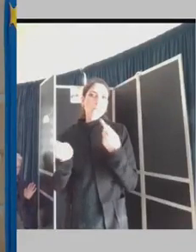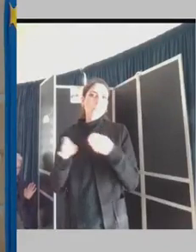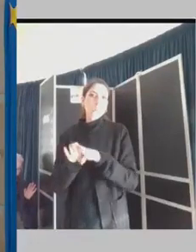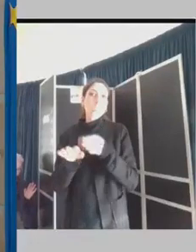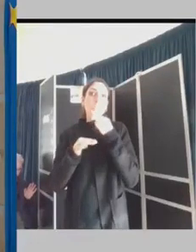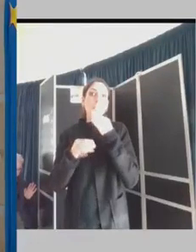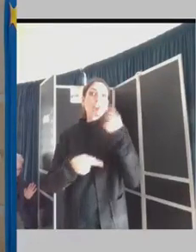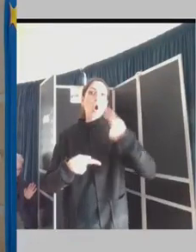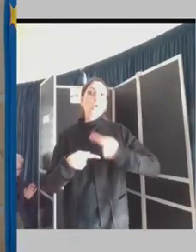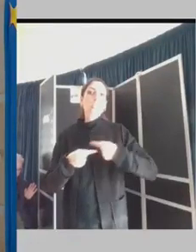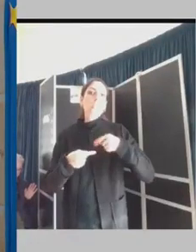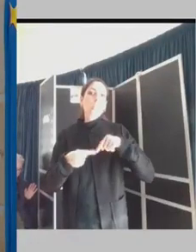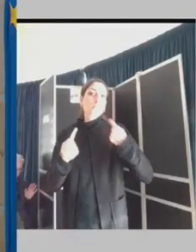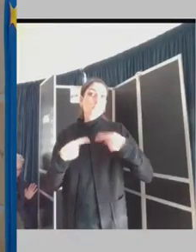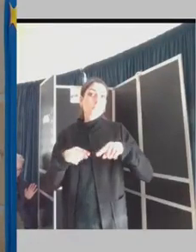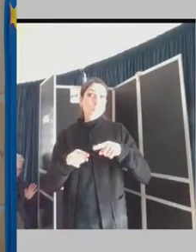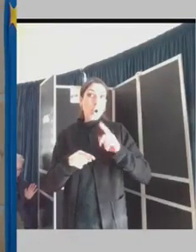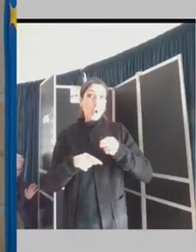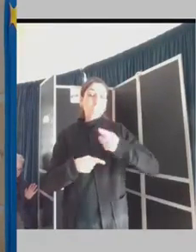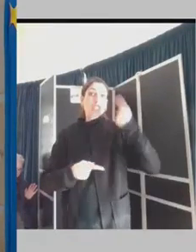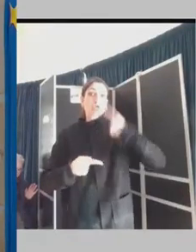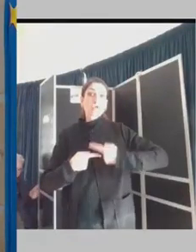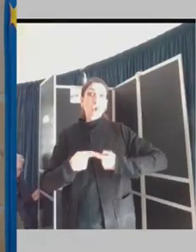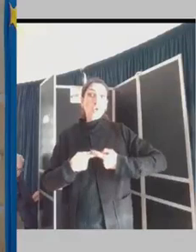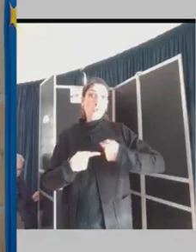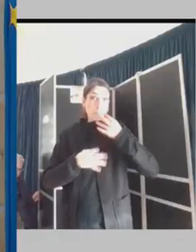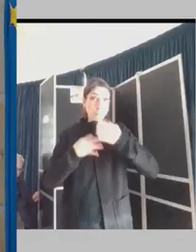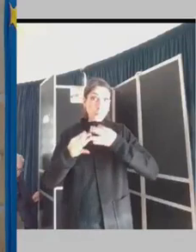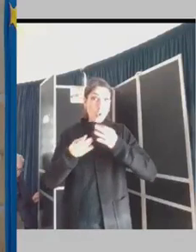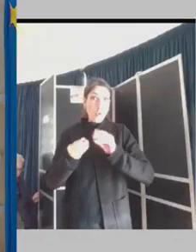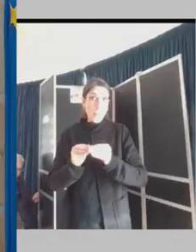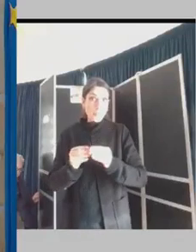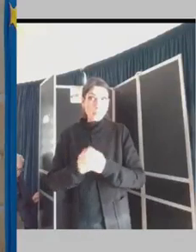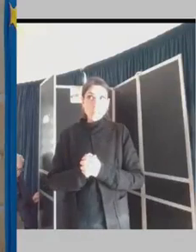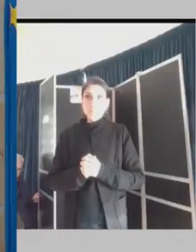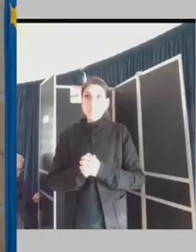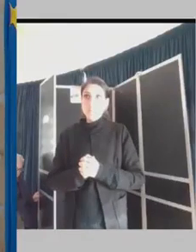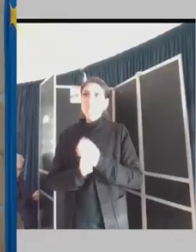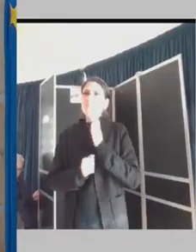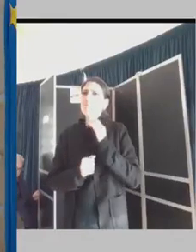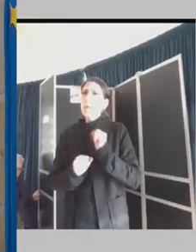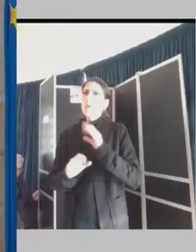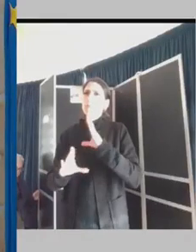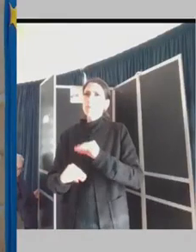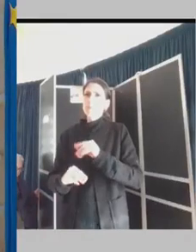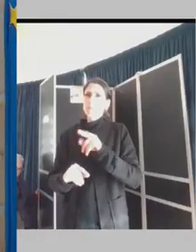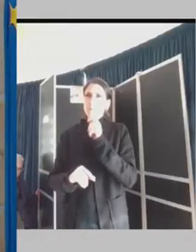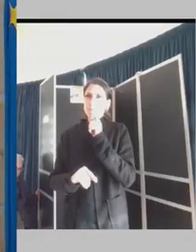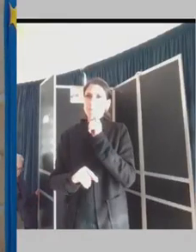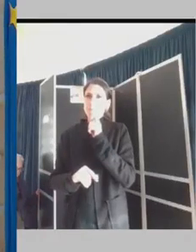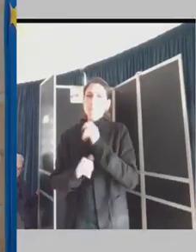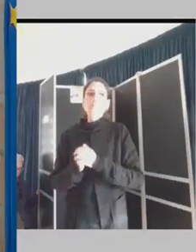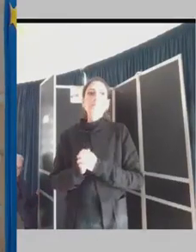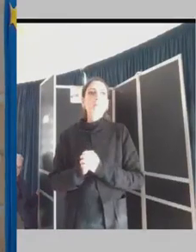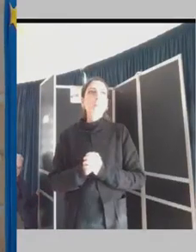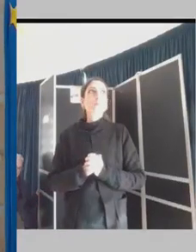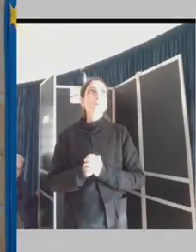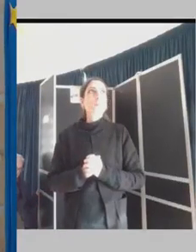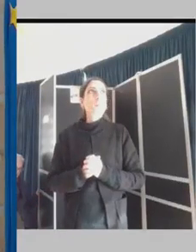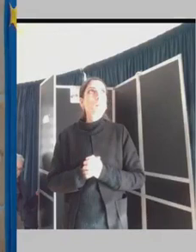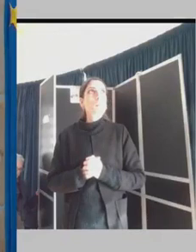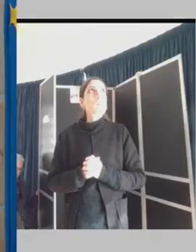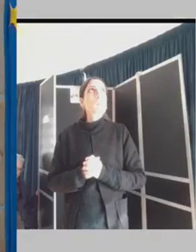giorno. Consigliere, se chiude il microfono. A questo punto... No, è scritta per illustrare. Allora, a